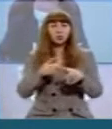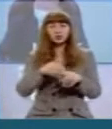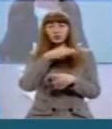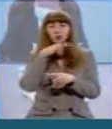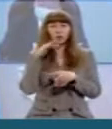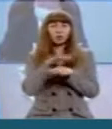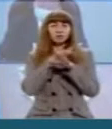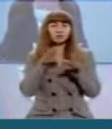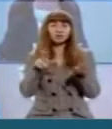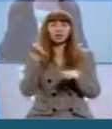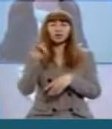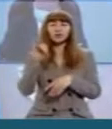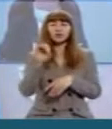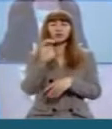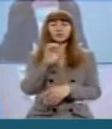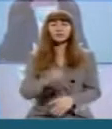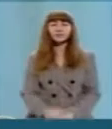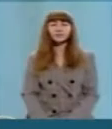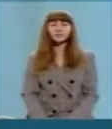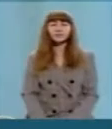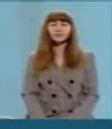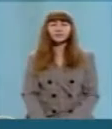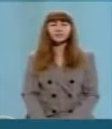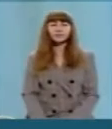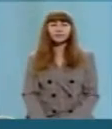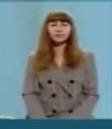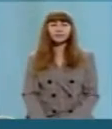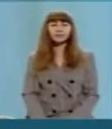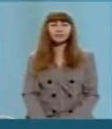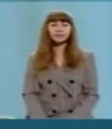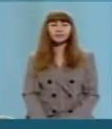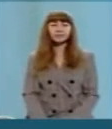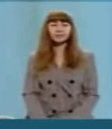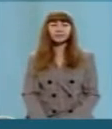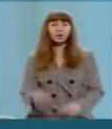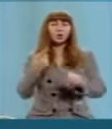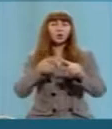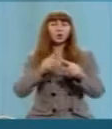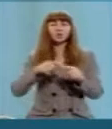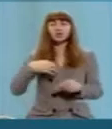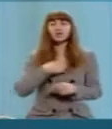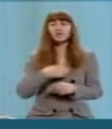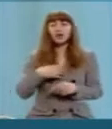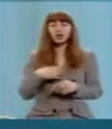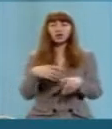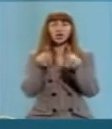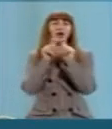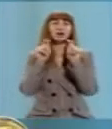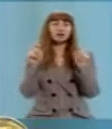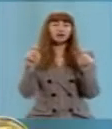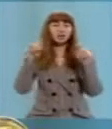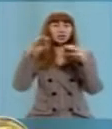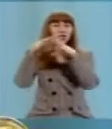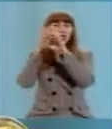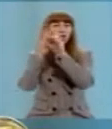сонар кезекке, санитарлық талаптардың сақталмауына наразы. Бұл жерде вирустың таралу қаупі жоғары. Сондықтан ПТР тесті